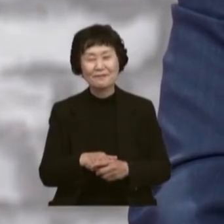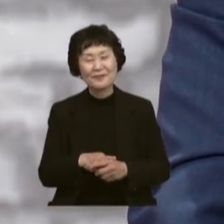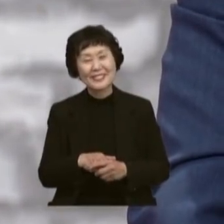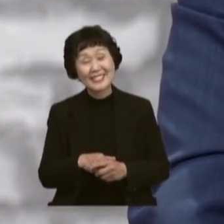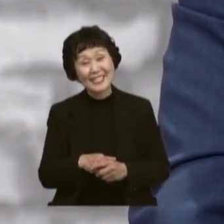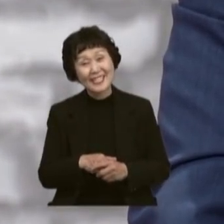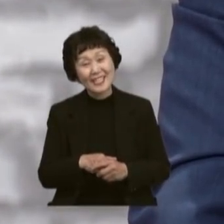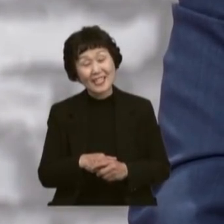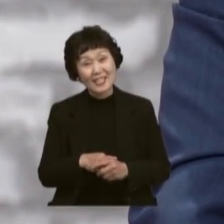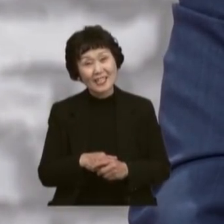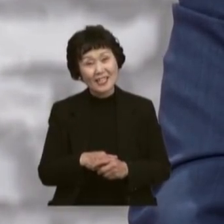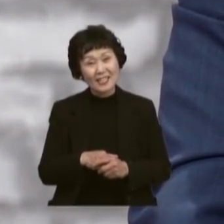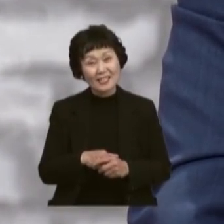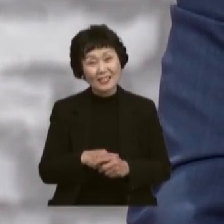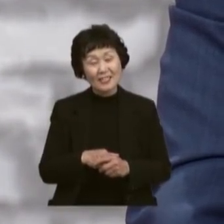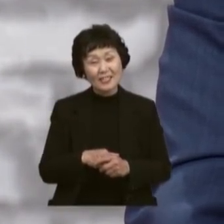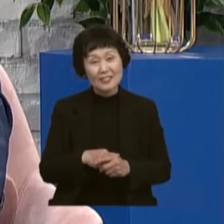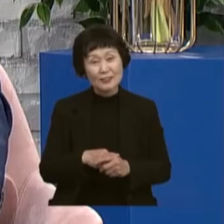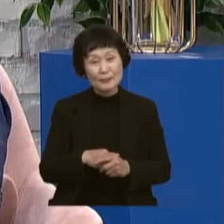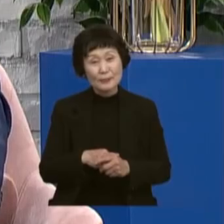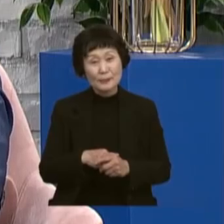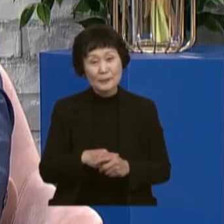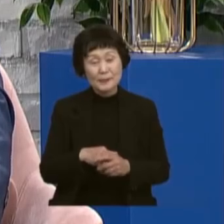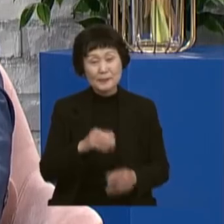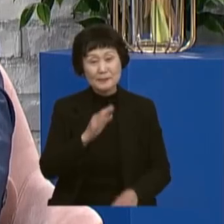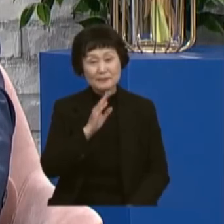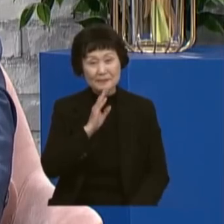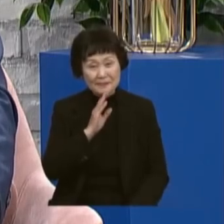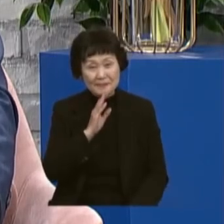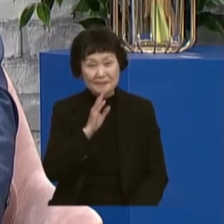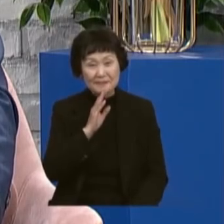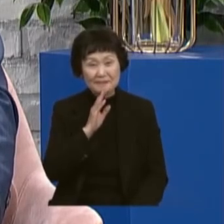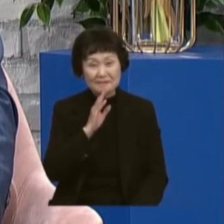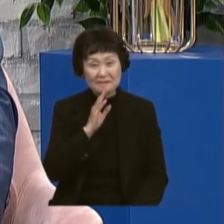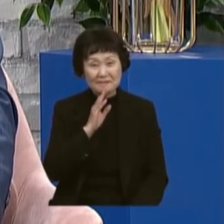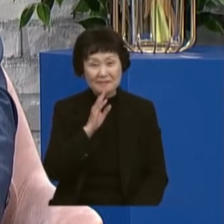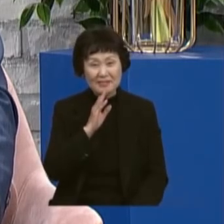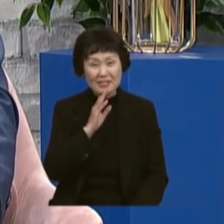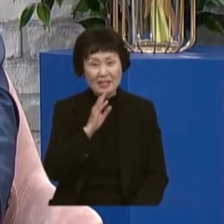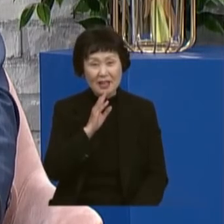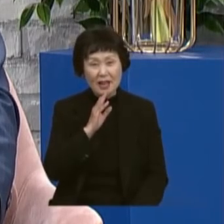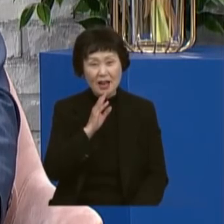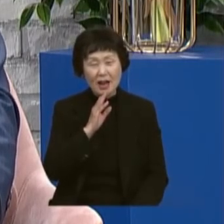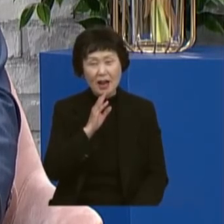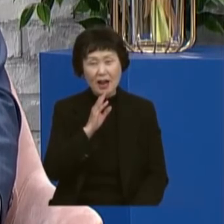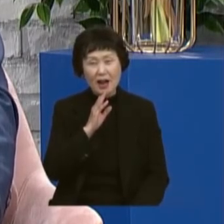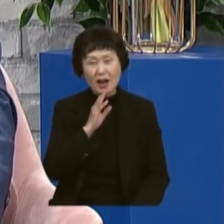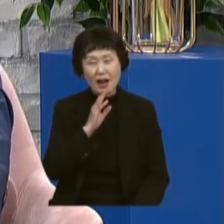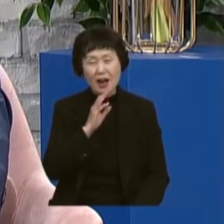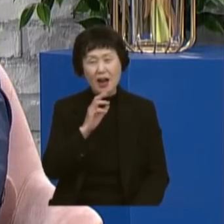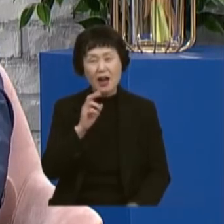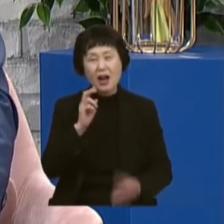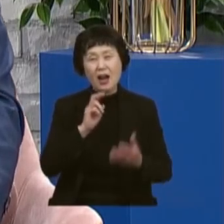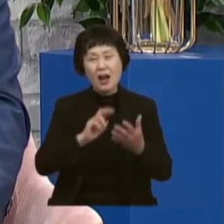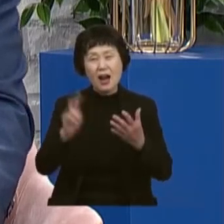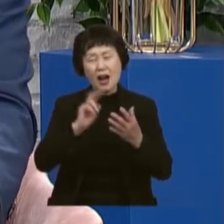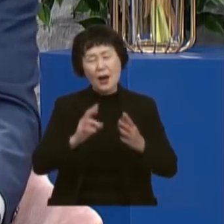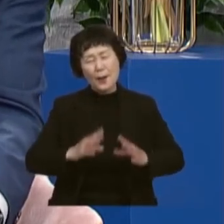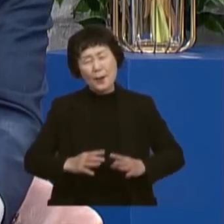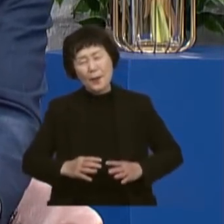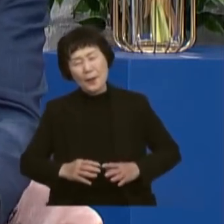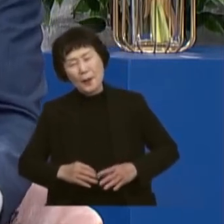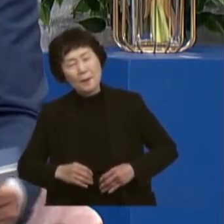찬양이 그럼, 듣고 싶고. 예. 아니 큰 교회에서 우리 장로님은 만날 수 있었어요 그 전에 그죠? 수술